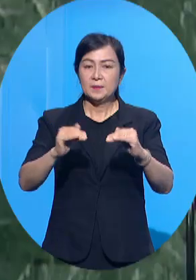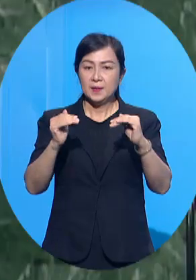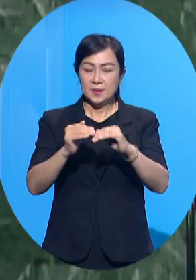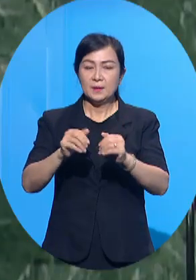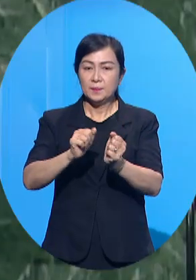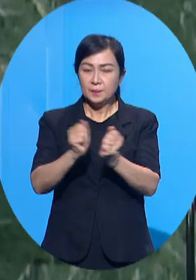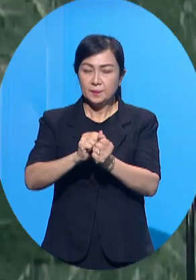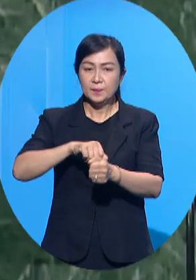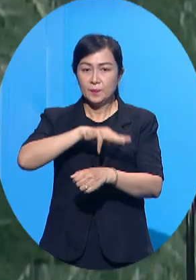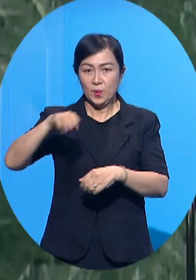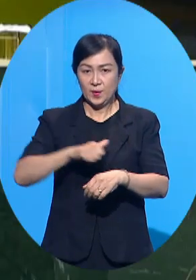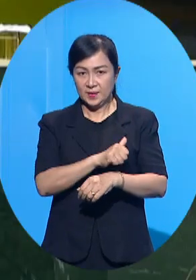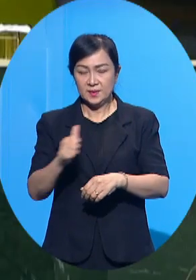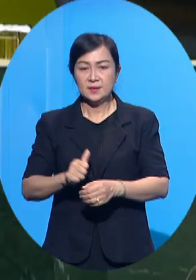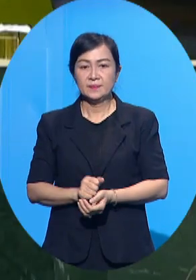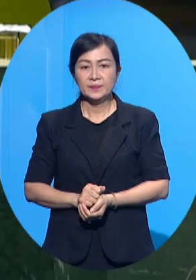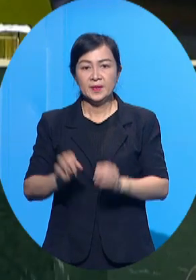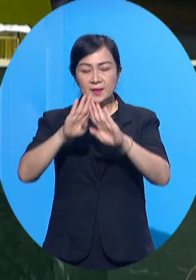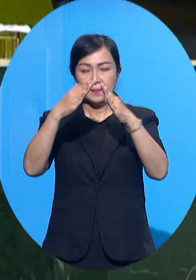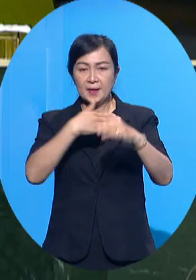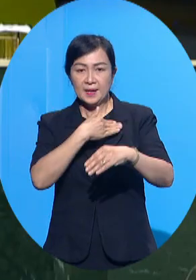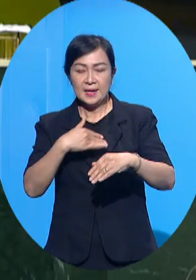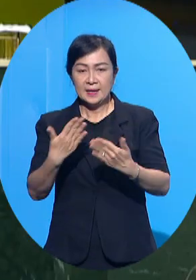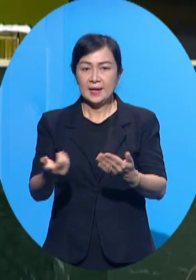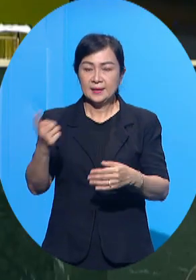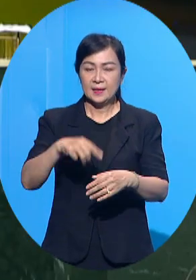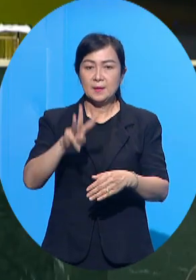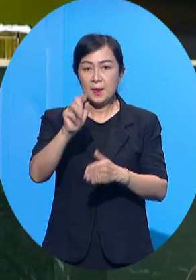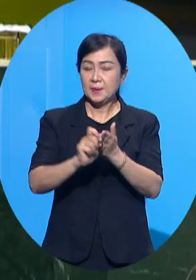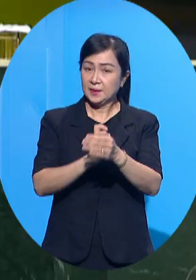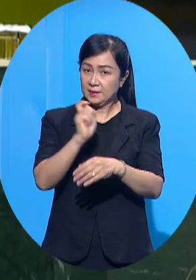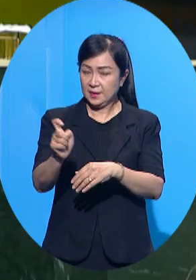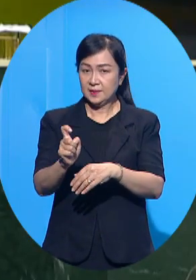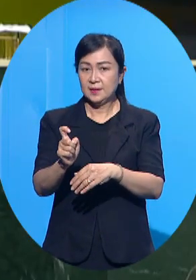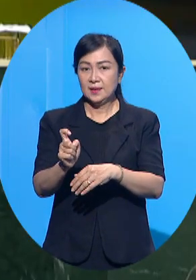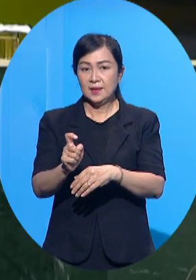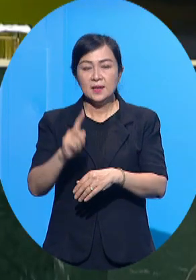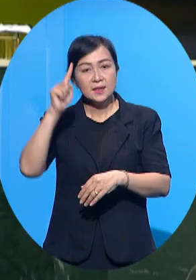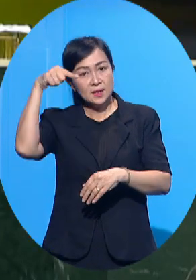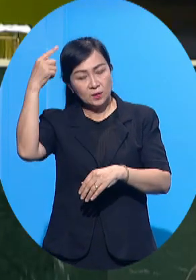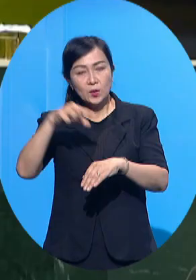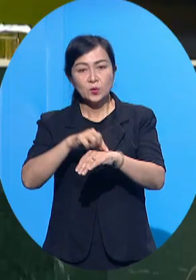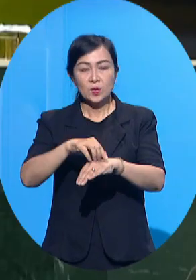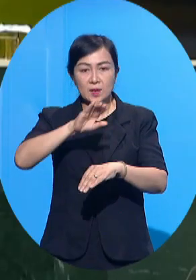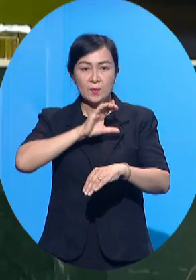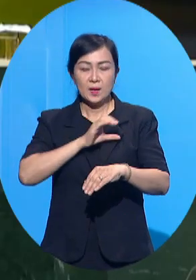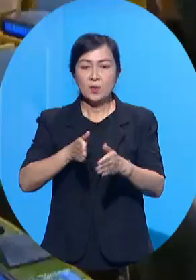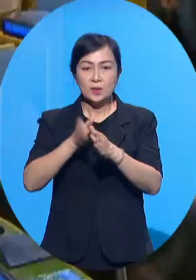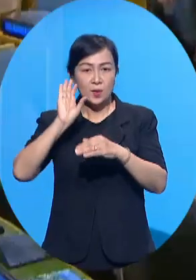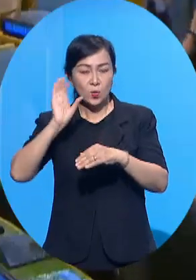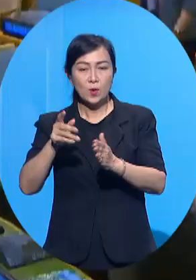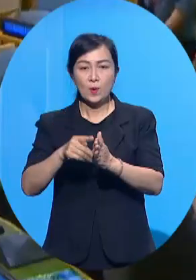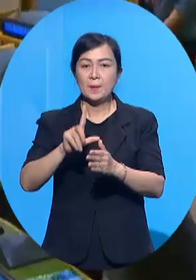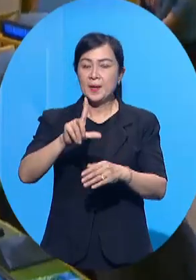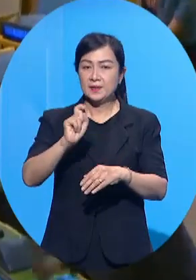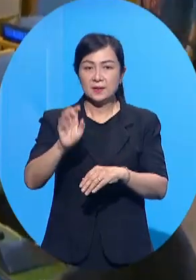cho tất cả mọi người dự kiến phiên khai mạc sẽ kéo dài từ nay tới ngày 30 tháng 9 trong khi đó ngày đầu tiên của tuần lễ cấp cao Đại Hội đồng Liên Hiệp Quốc